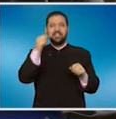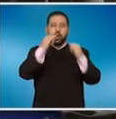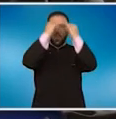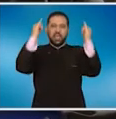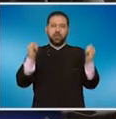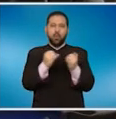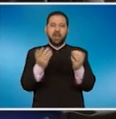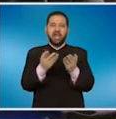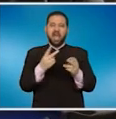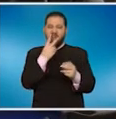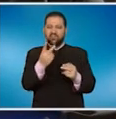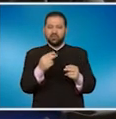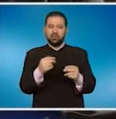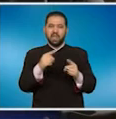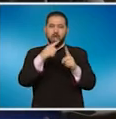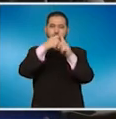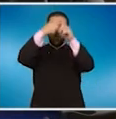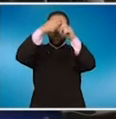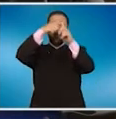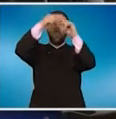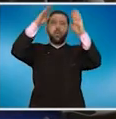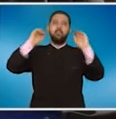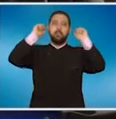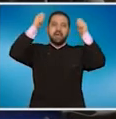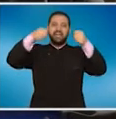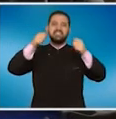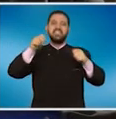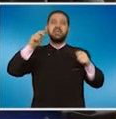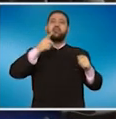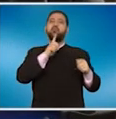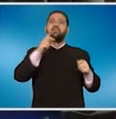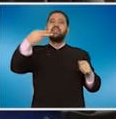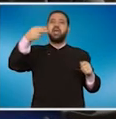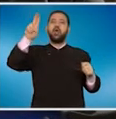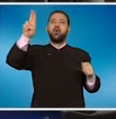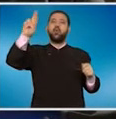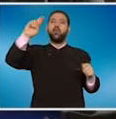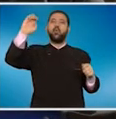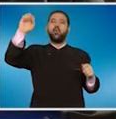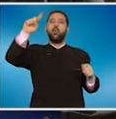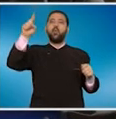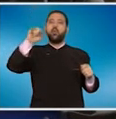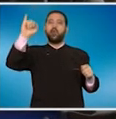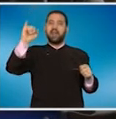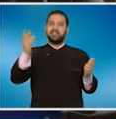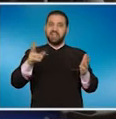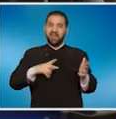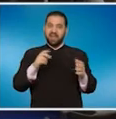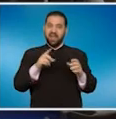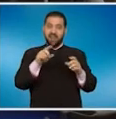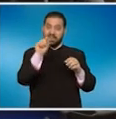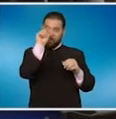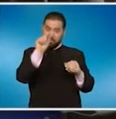Hurezi, în zona Vâlcei, unde, în vechea trapeză, dacă știți, unde există o punere în imaginea acestui